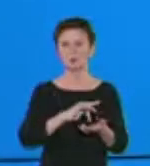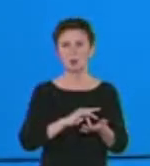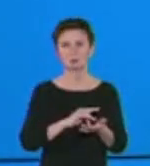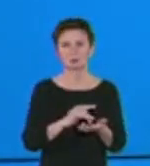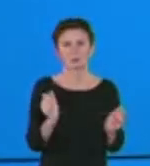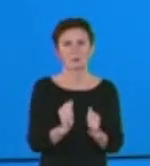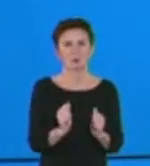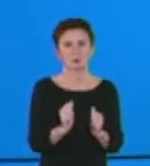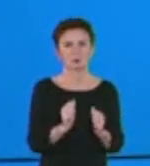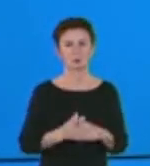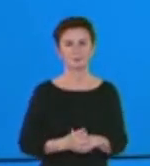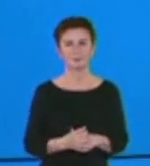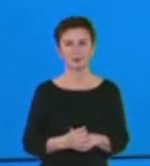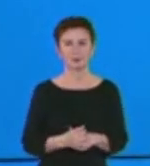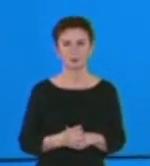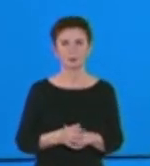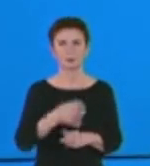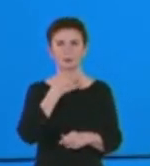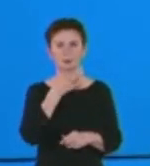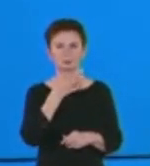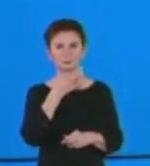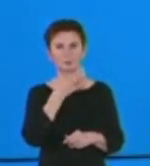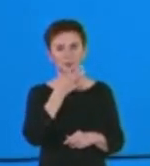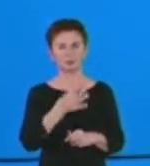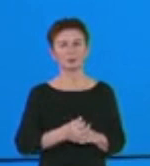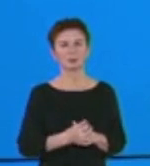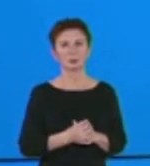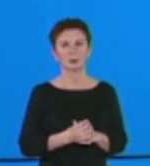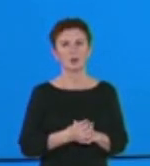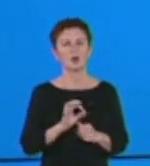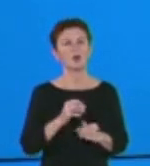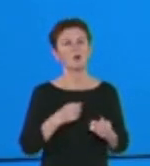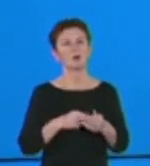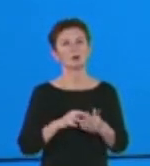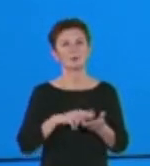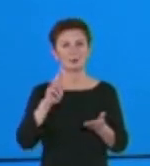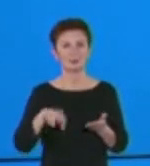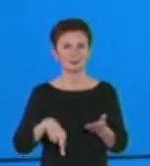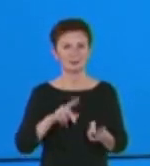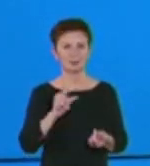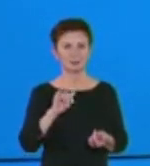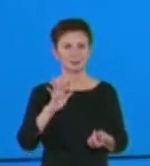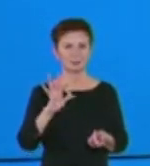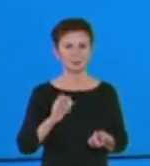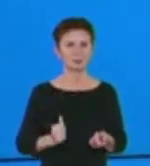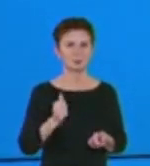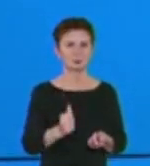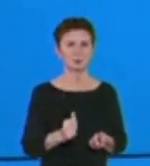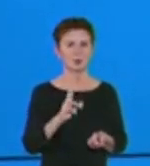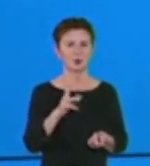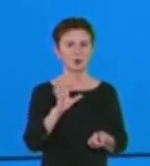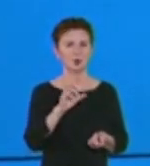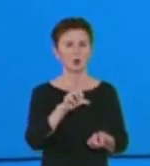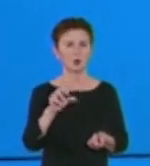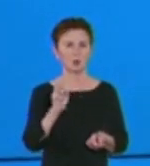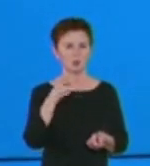Odpowiadając na pytanie o wystąpienie pana posła Kołakowskiego, no mogę powiedzieć tylko tyle, że mam nadzieję, iż to